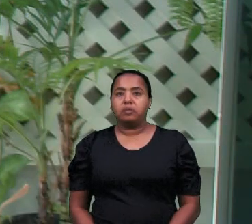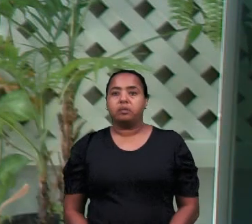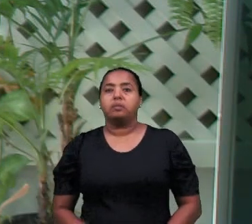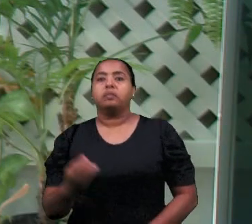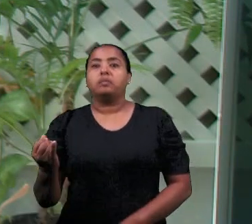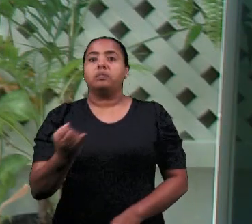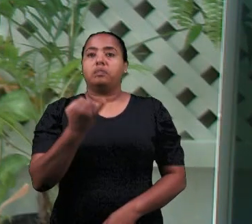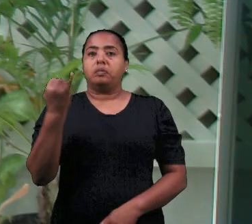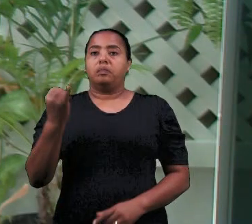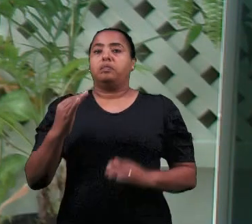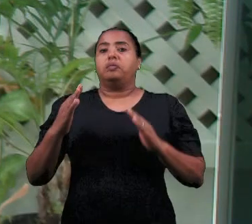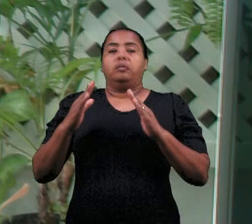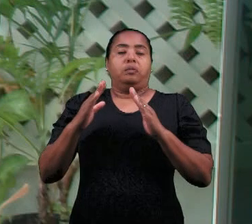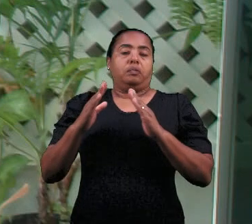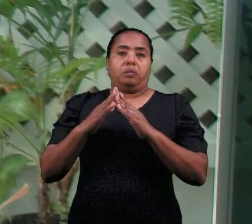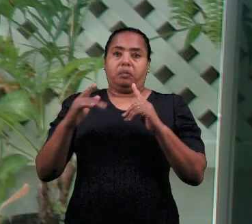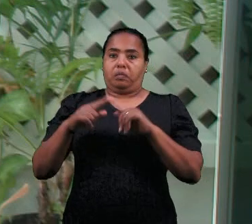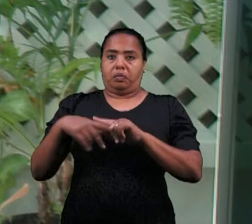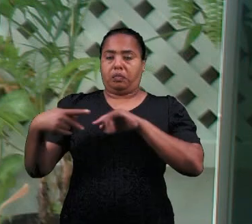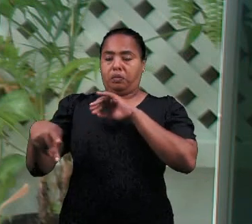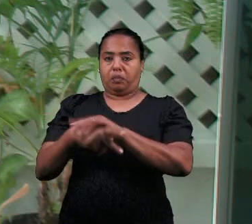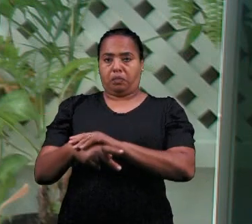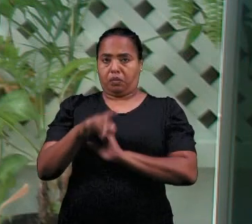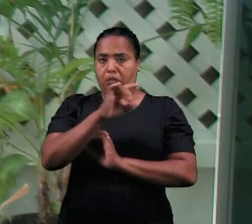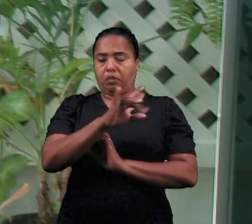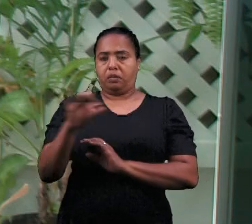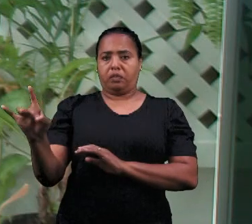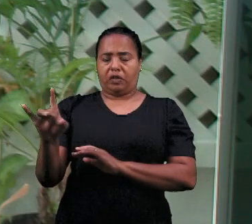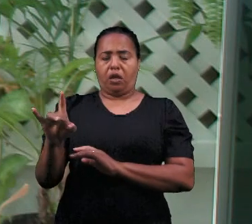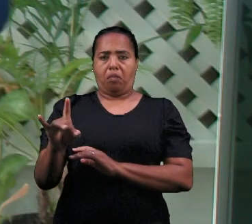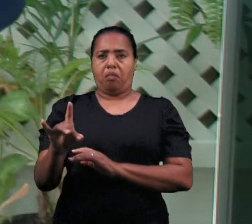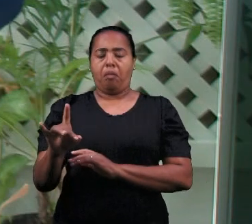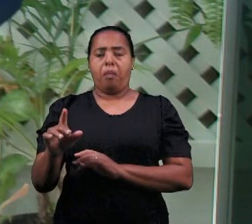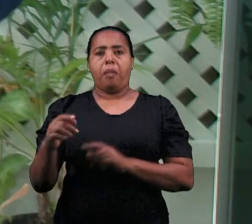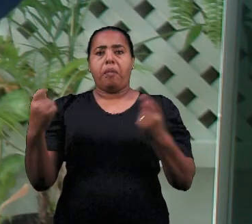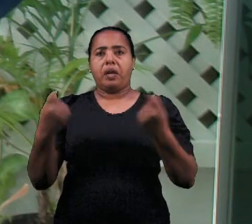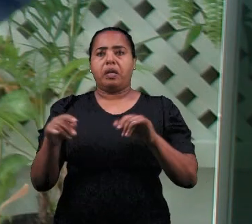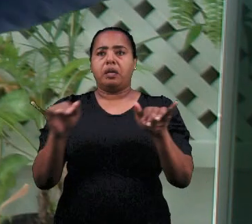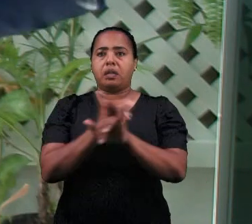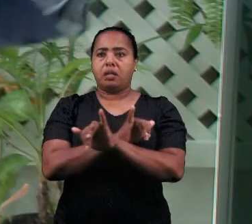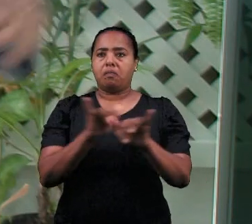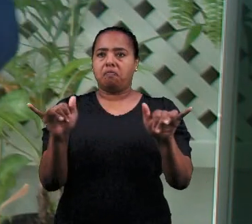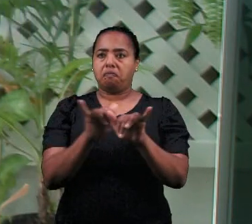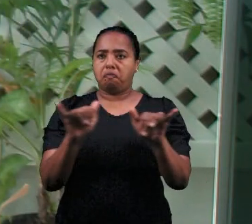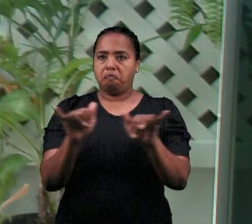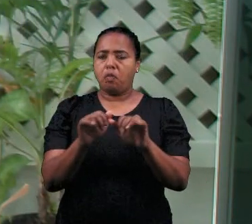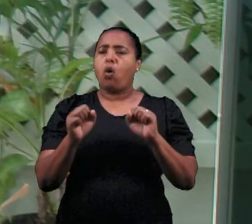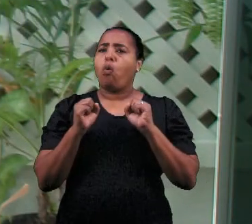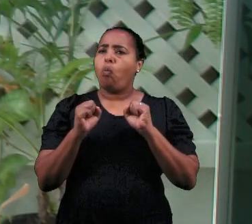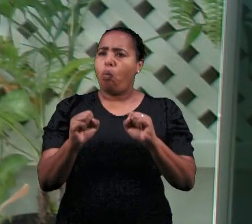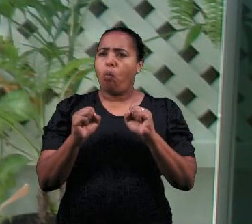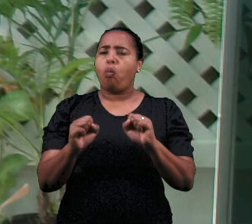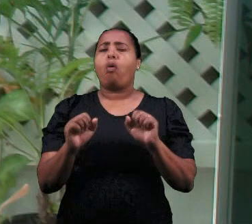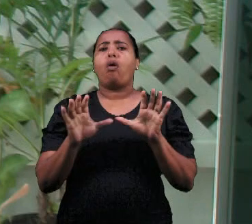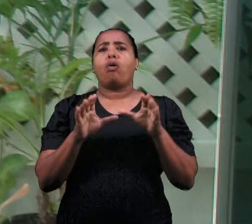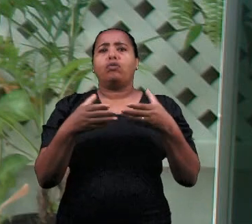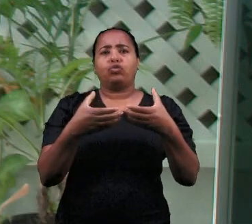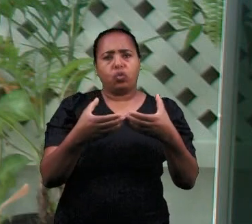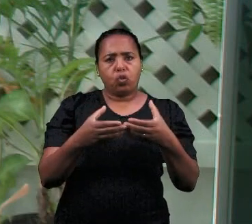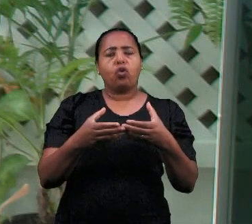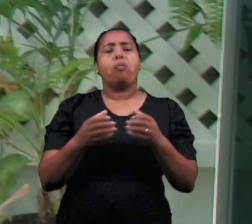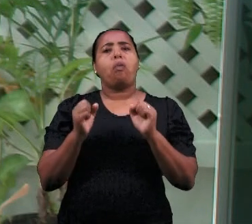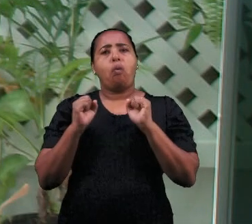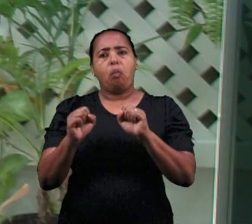l'église locale, afin que personne soit désavisé. Donc, envoyez votre